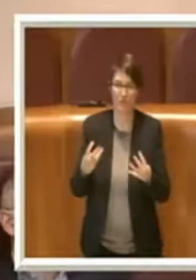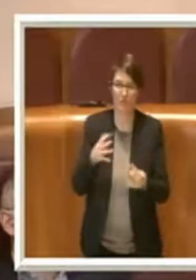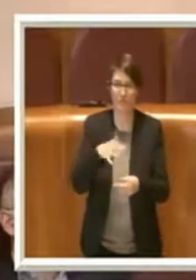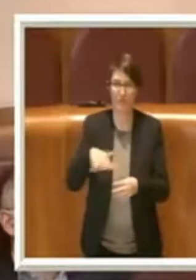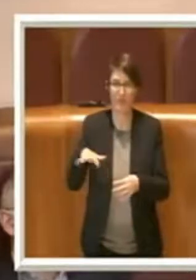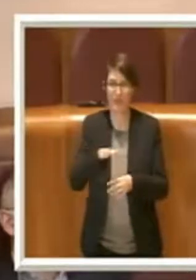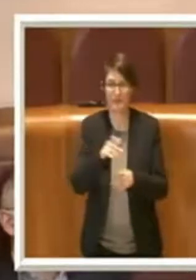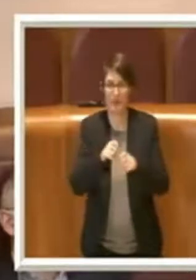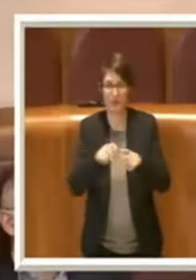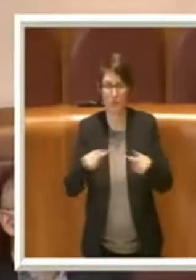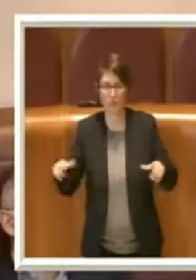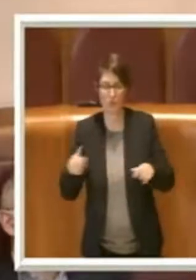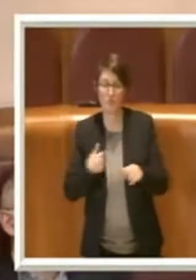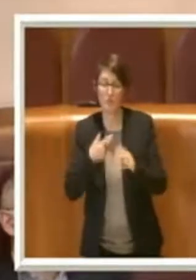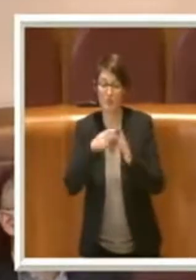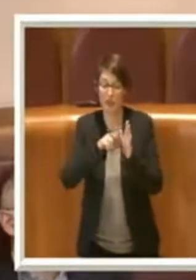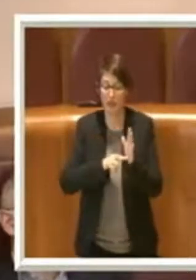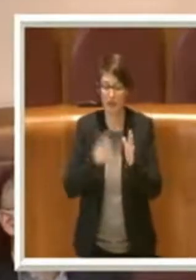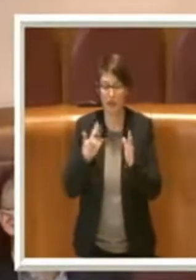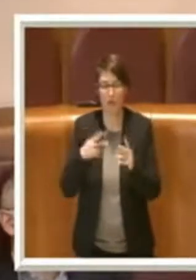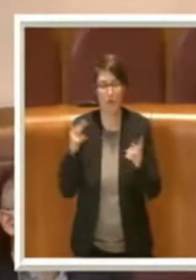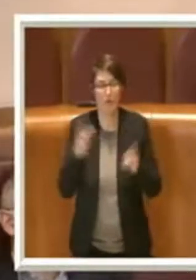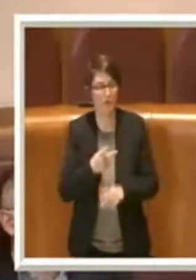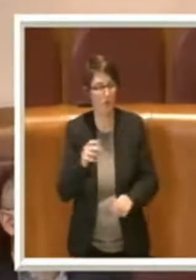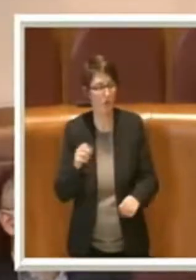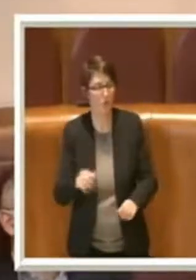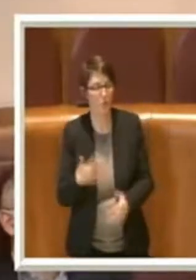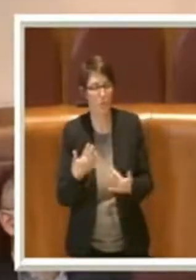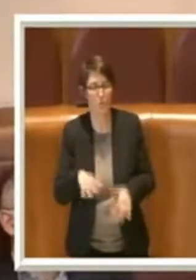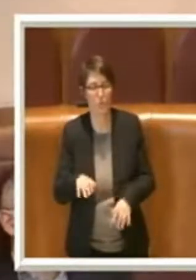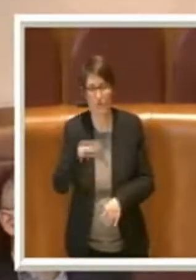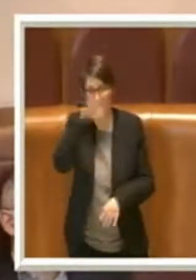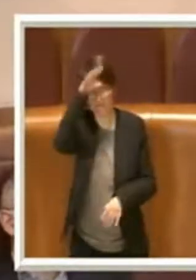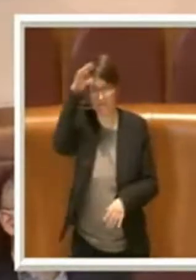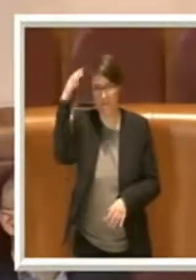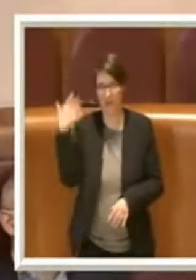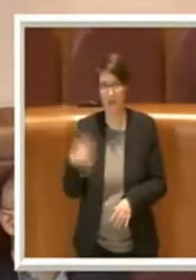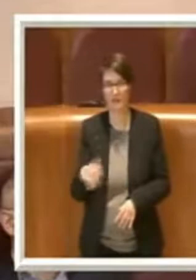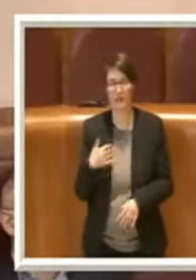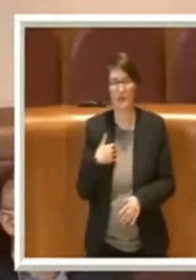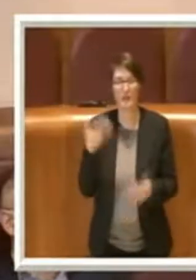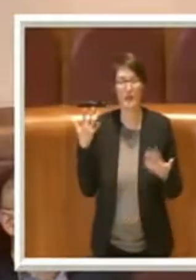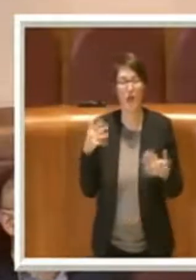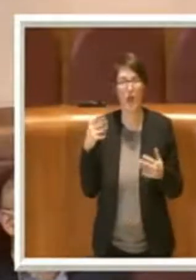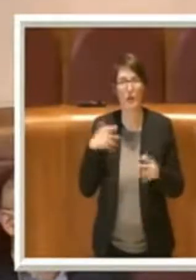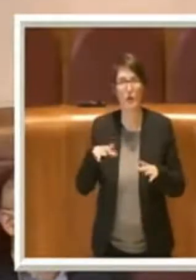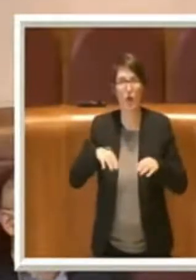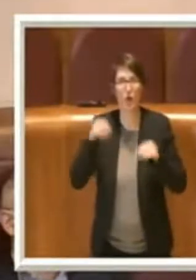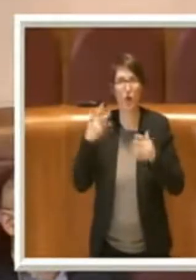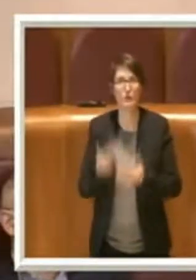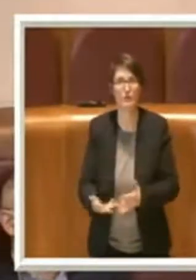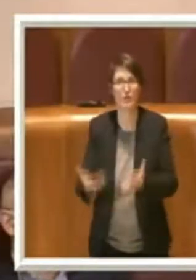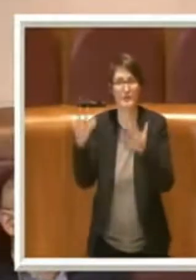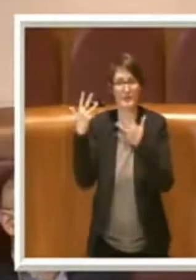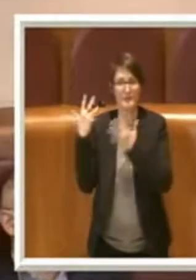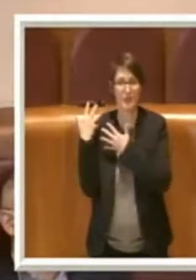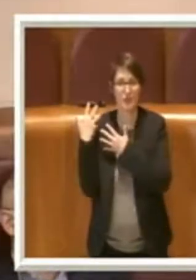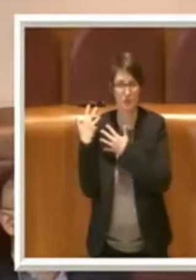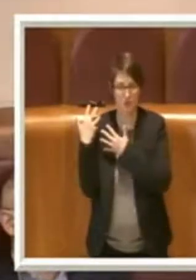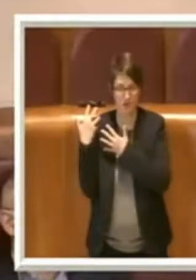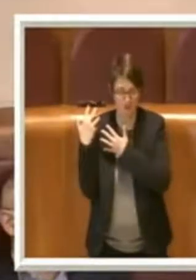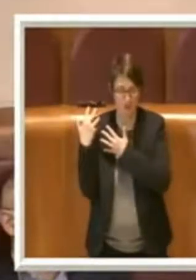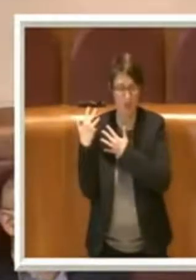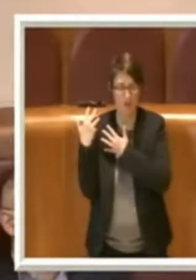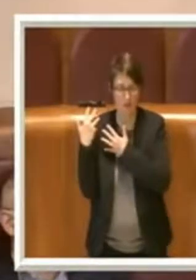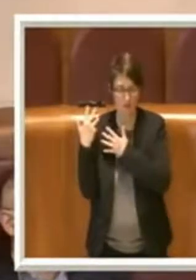sofferto, sappiamo negli anni addietro, un regolamento che nasce 10 anni fa con il